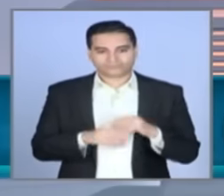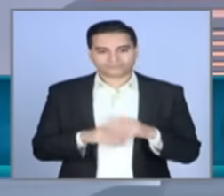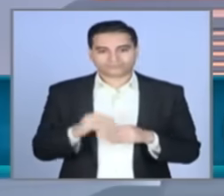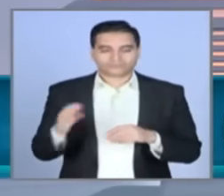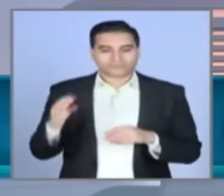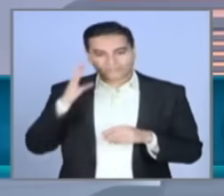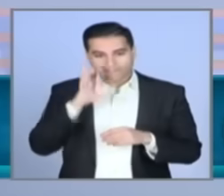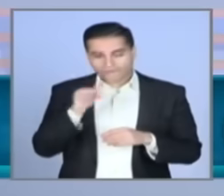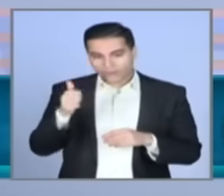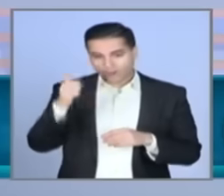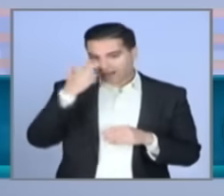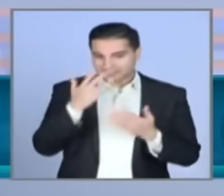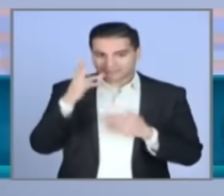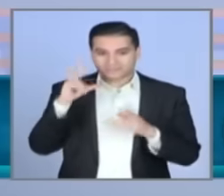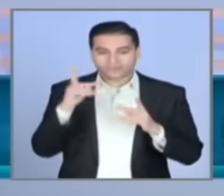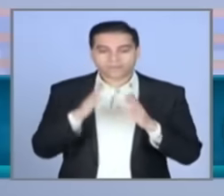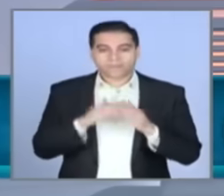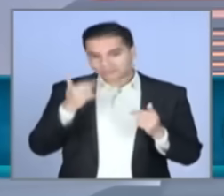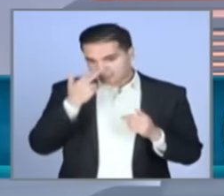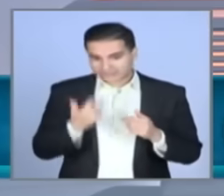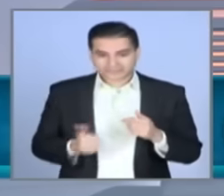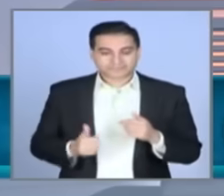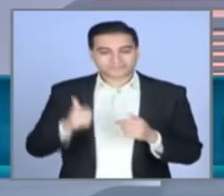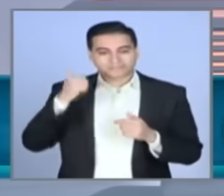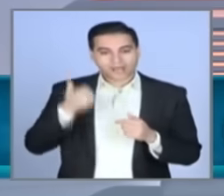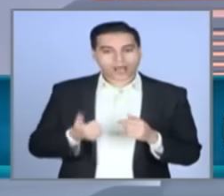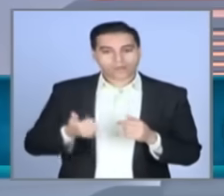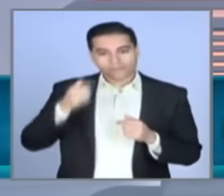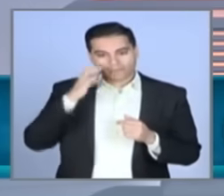من اوائل مذيعات التلفزيون المصري. في اجابه؟